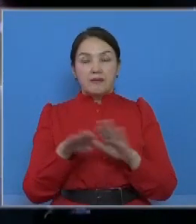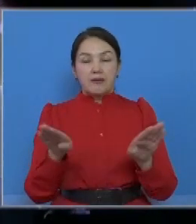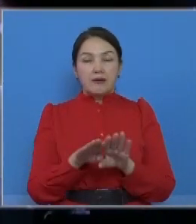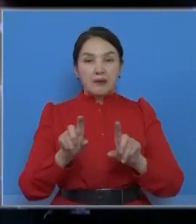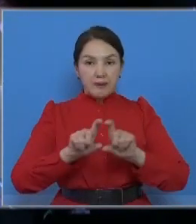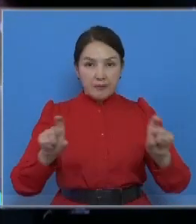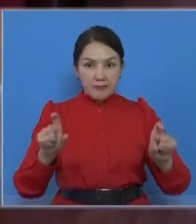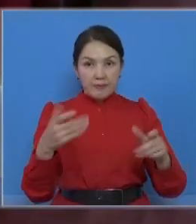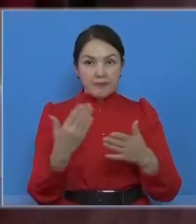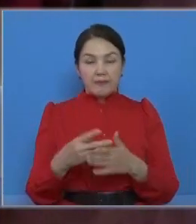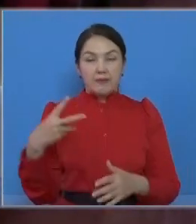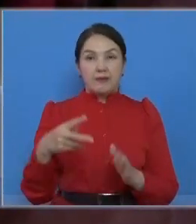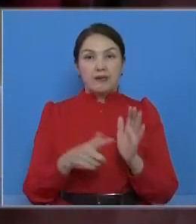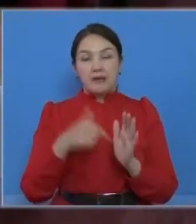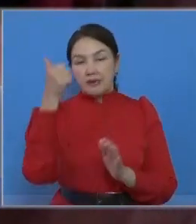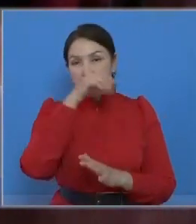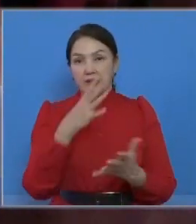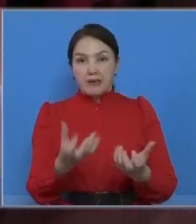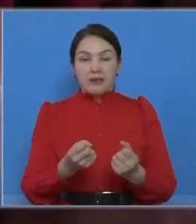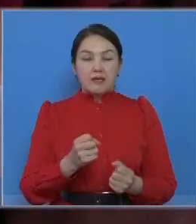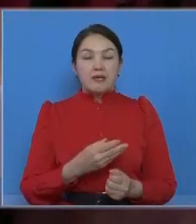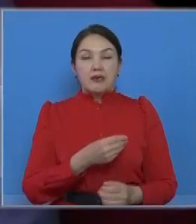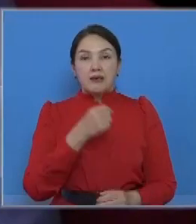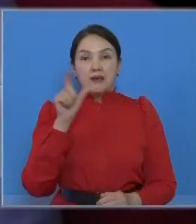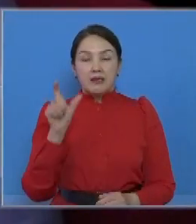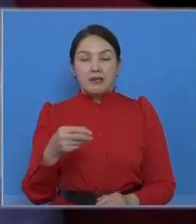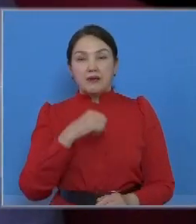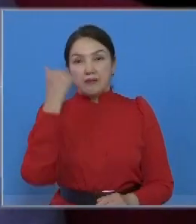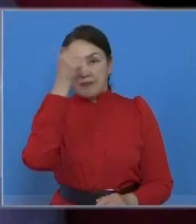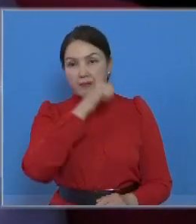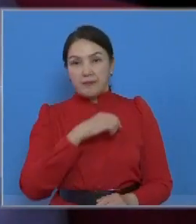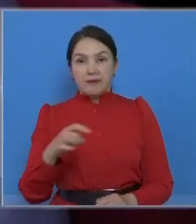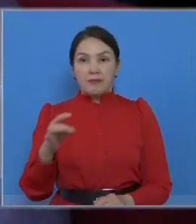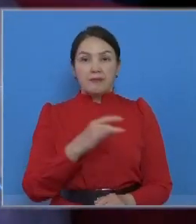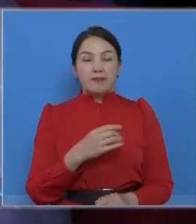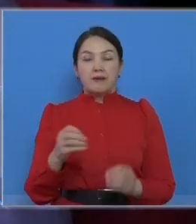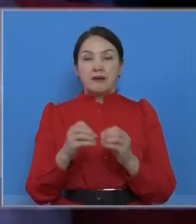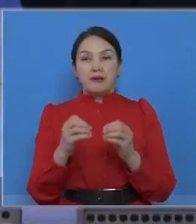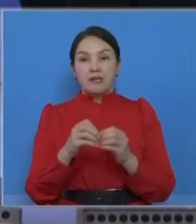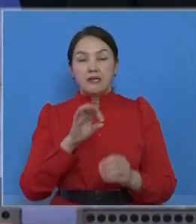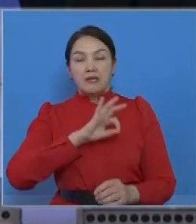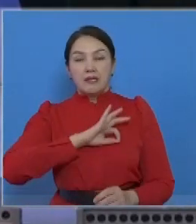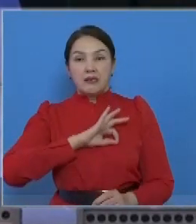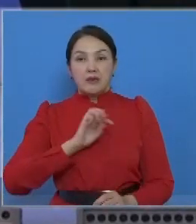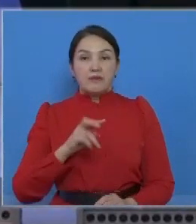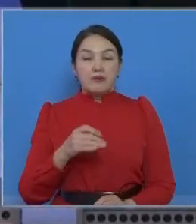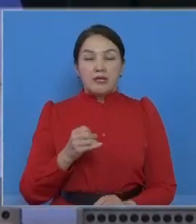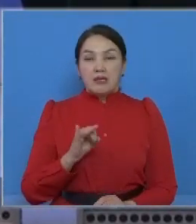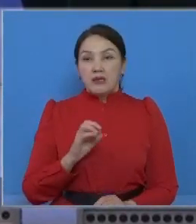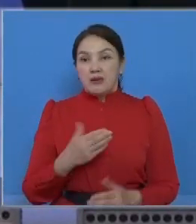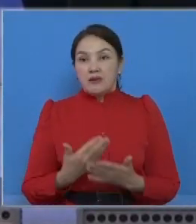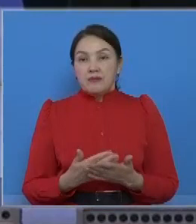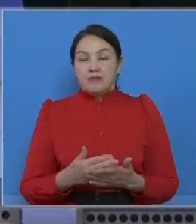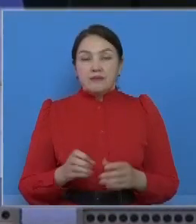учебном заведении. В 2007 году получила звание «Человек года Тимирского района». В 2010 году – медаль Елены Енбегеушин. В